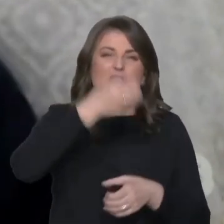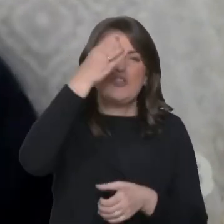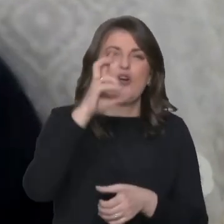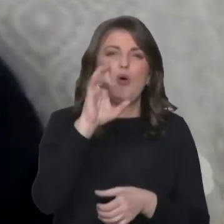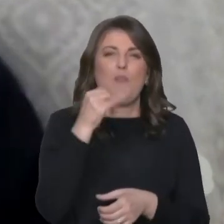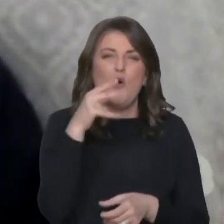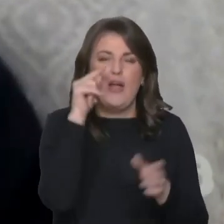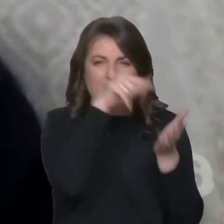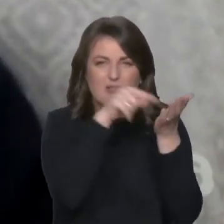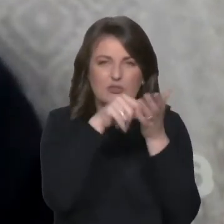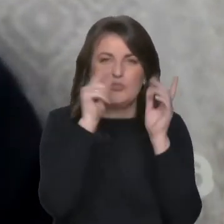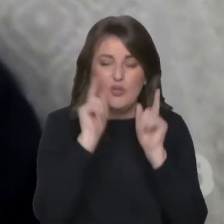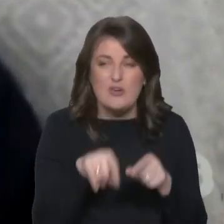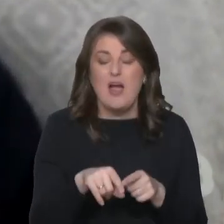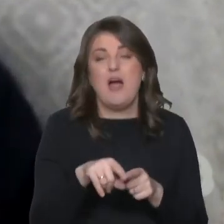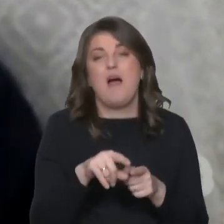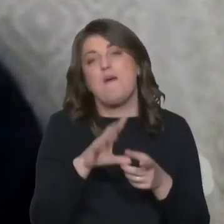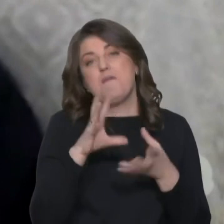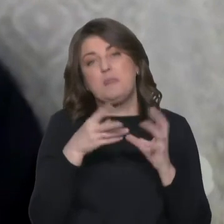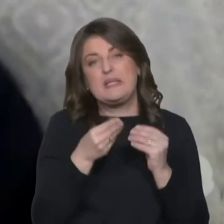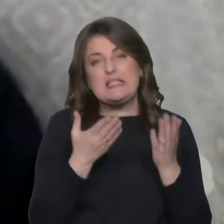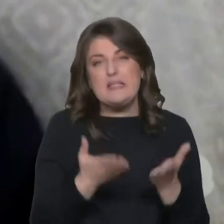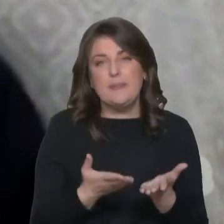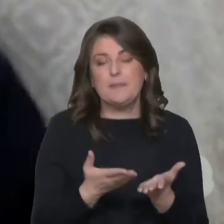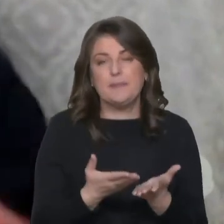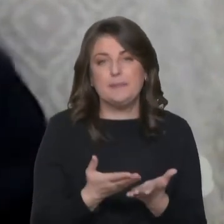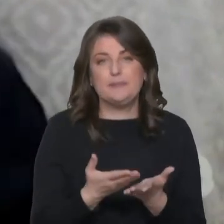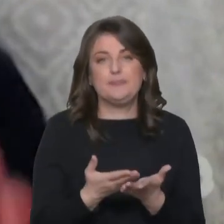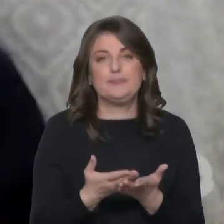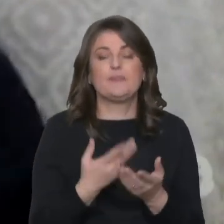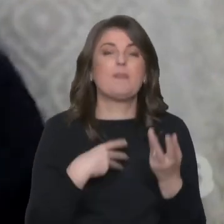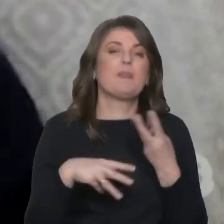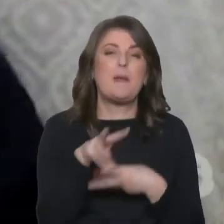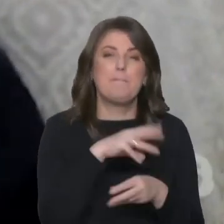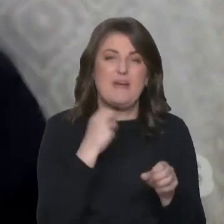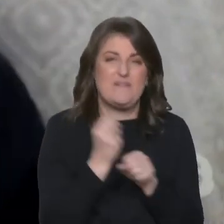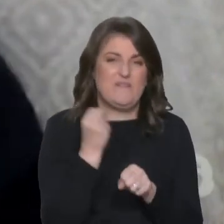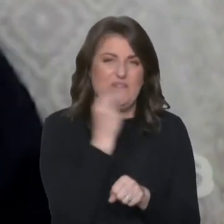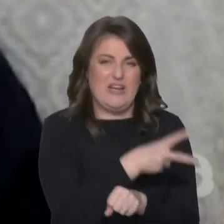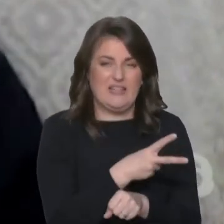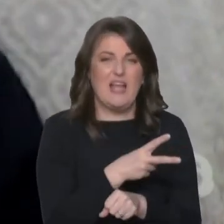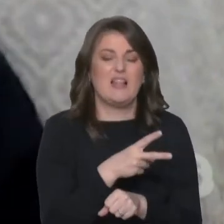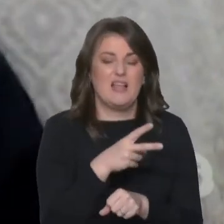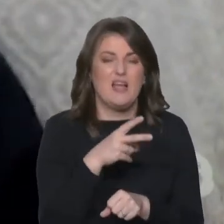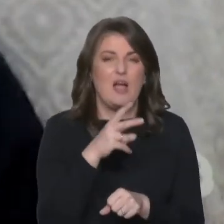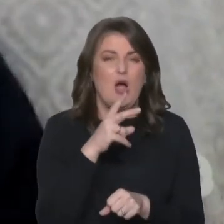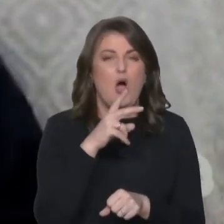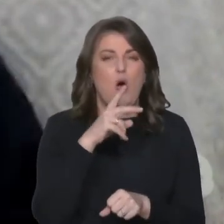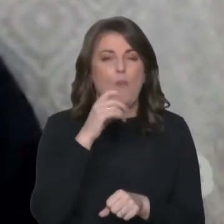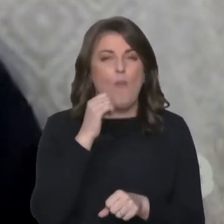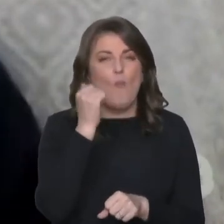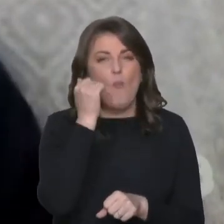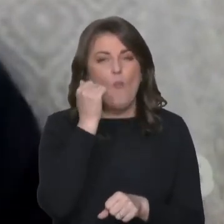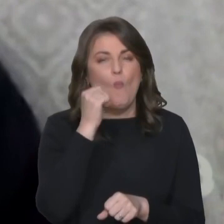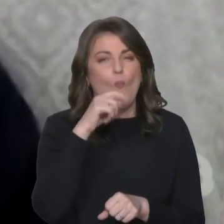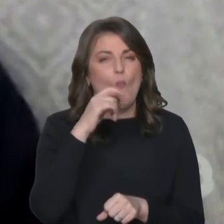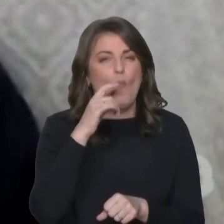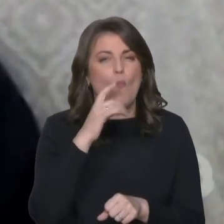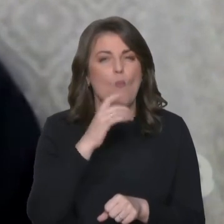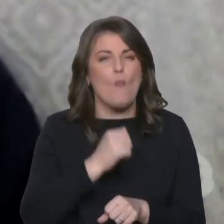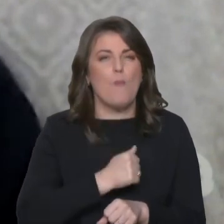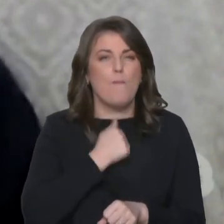теж, в принципі, ми вигнали морську складову, російські кораблі, катери